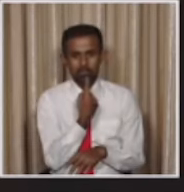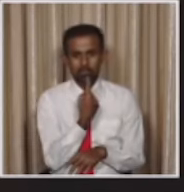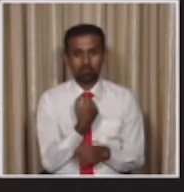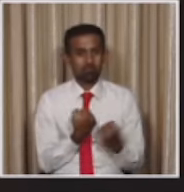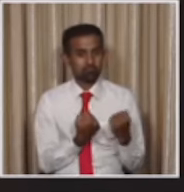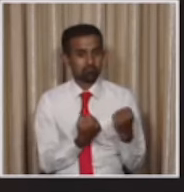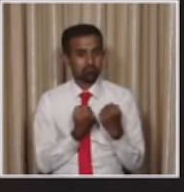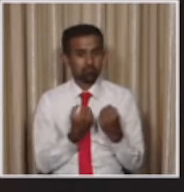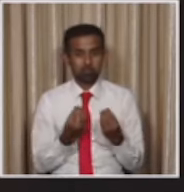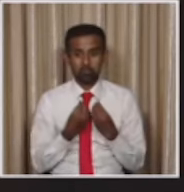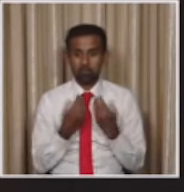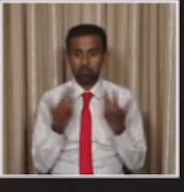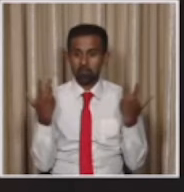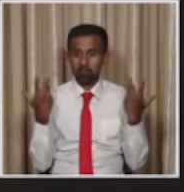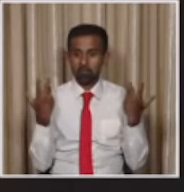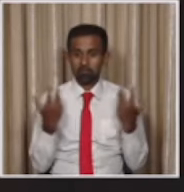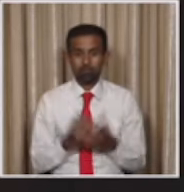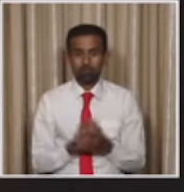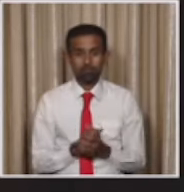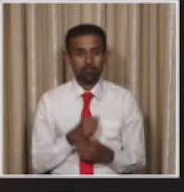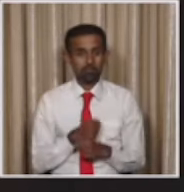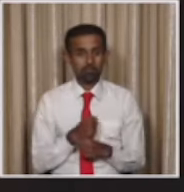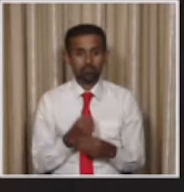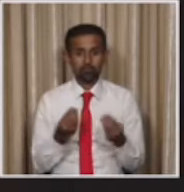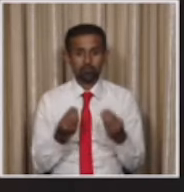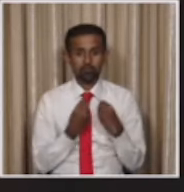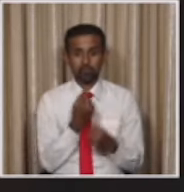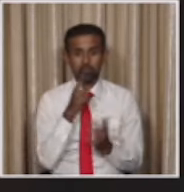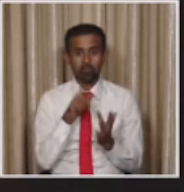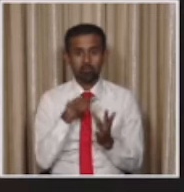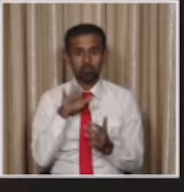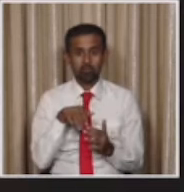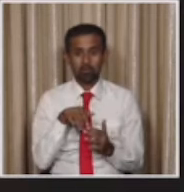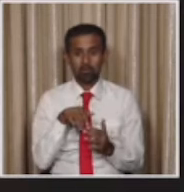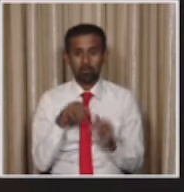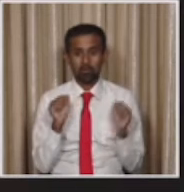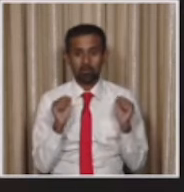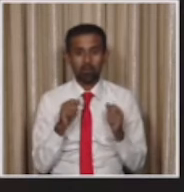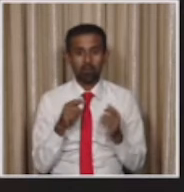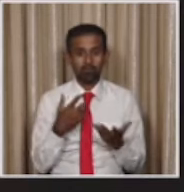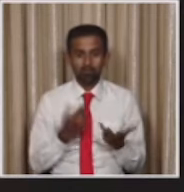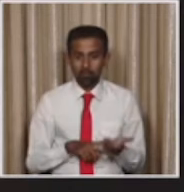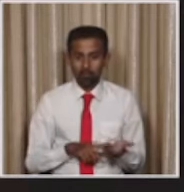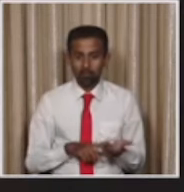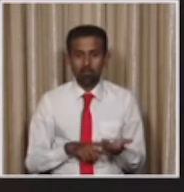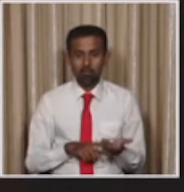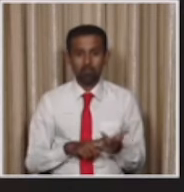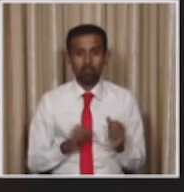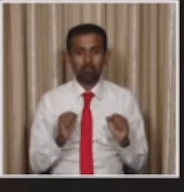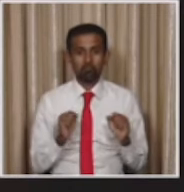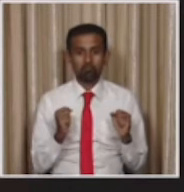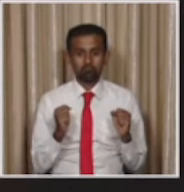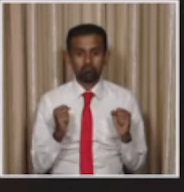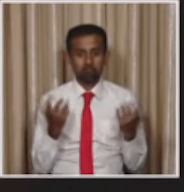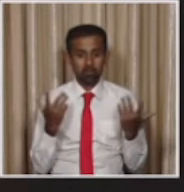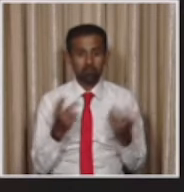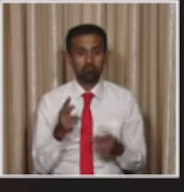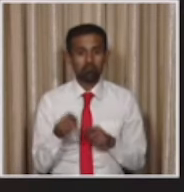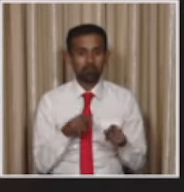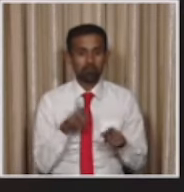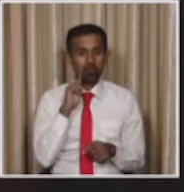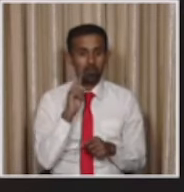අභියෝගේ බාරගත්තේ නැති ආණ්ඩුව බාරගන්න කියලා ආරාධනා කරද්දී එතුමා බය වුණාය. නිර්භීත විදියට රනල් වික්‍රමසිංහ